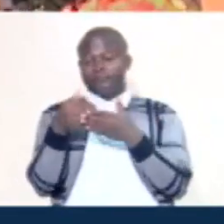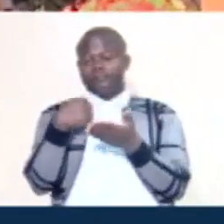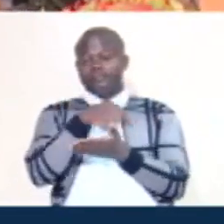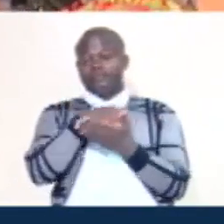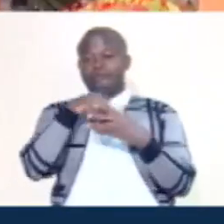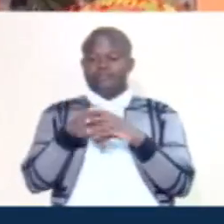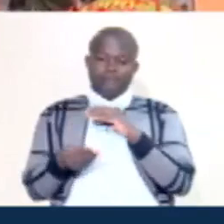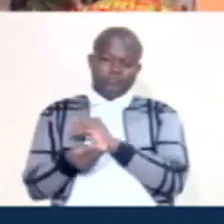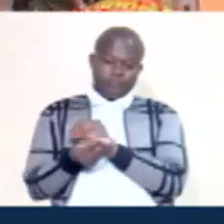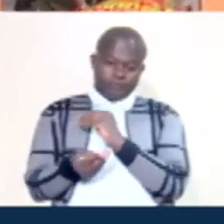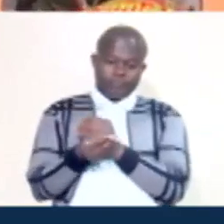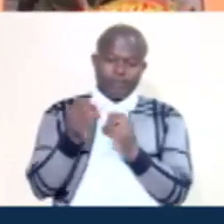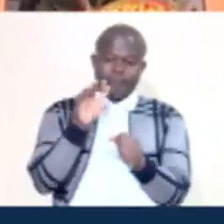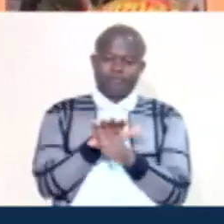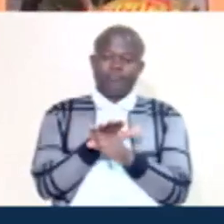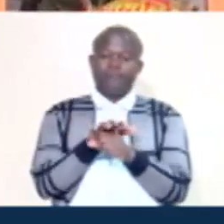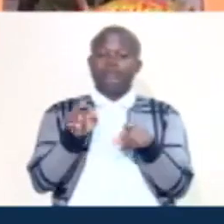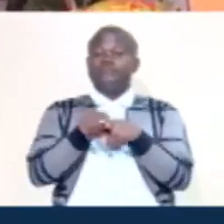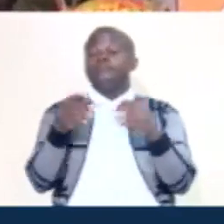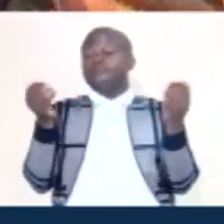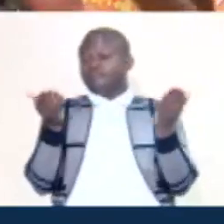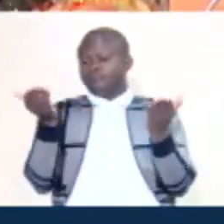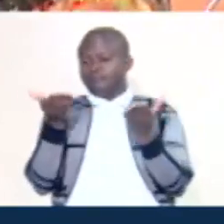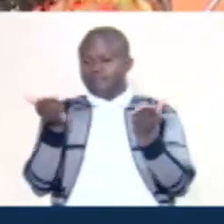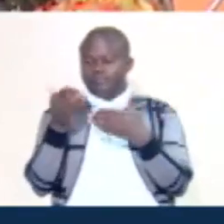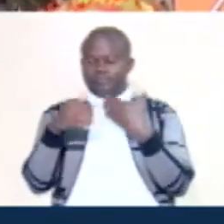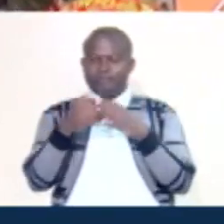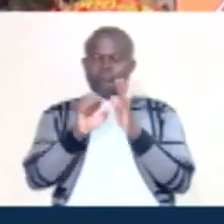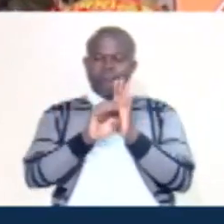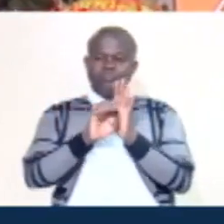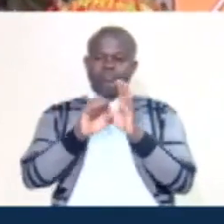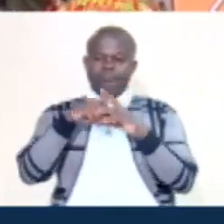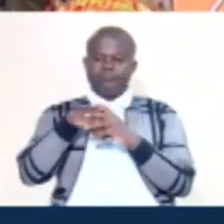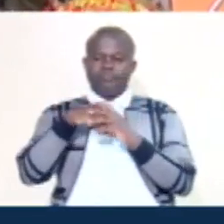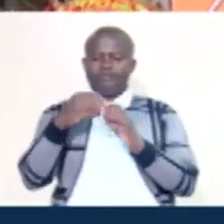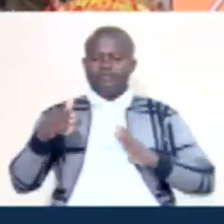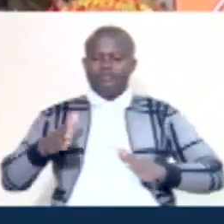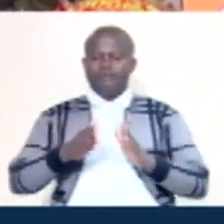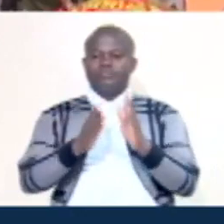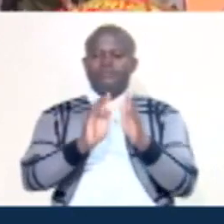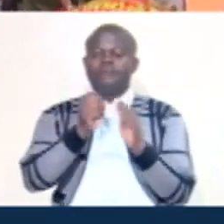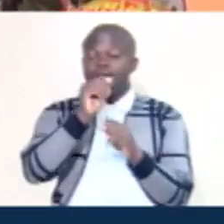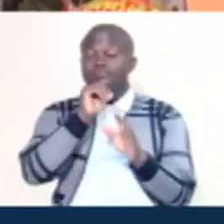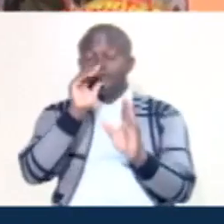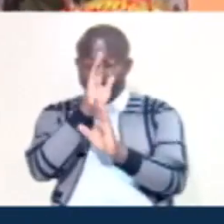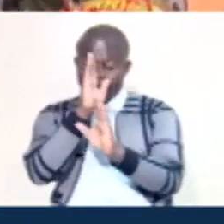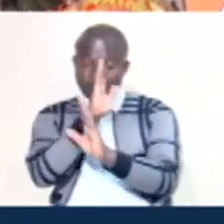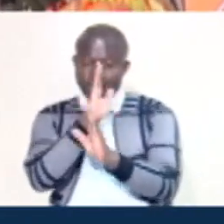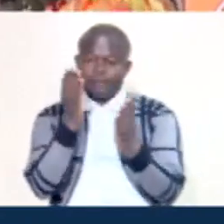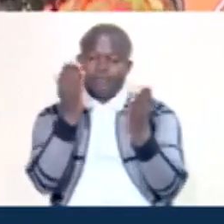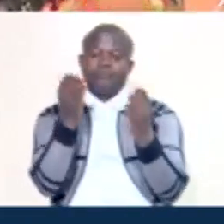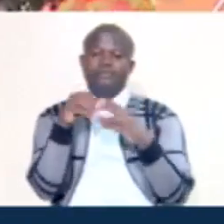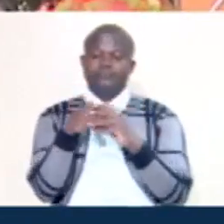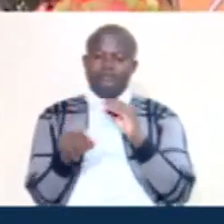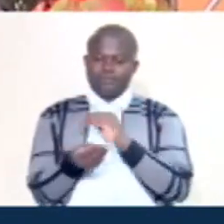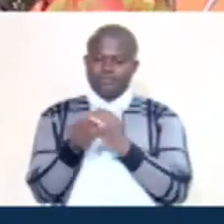hakiri za ruswa aho nko mu muhanda aho nta wabihisha aracyari